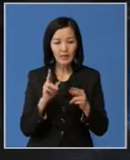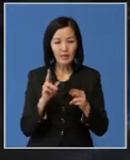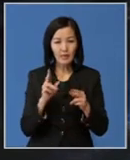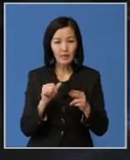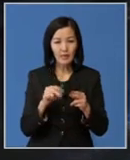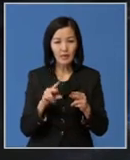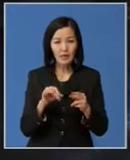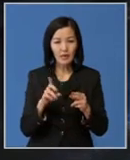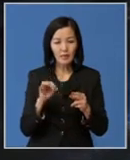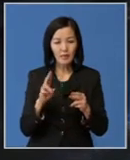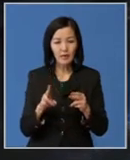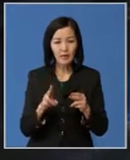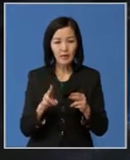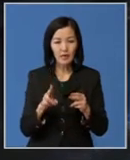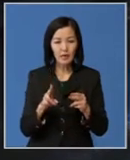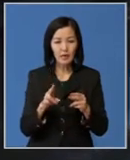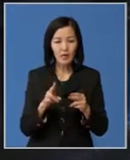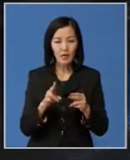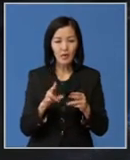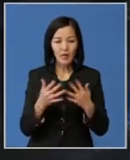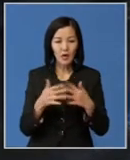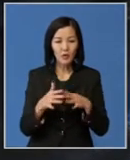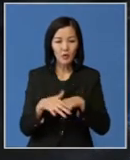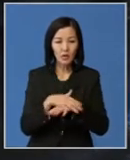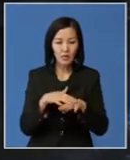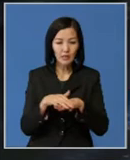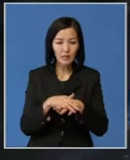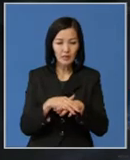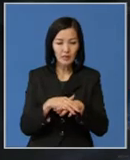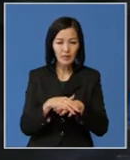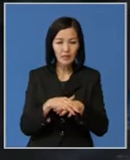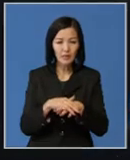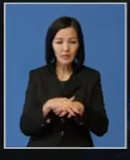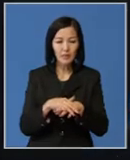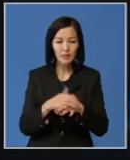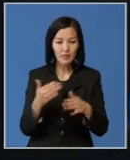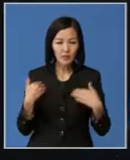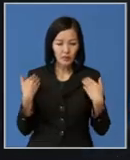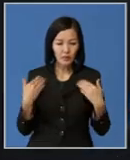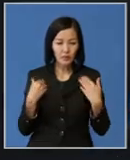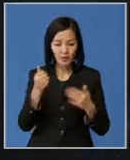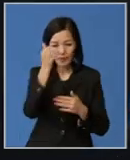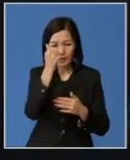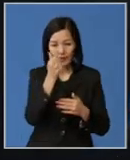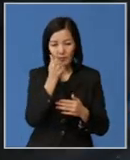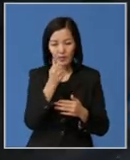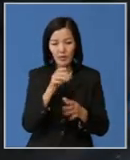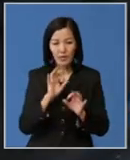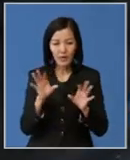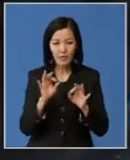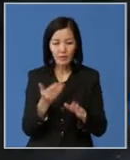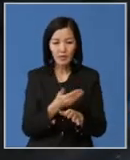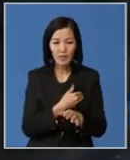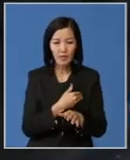осы ауыл ақсақал ретінде өзімнің ағалық батамды беріп, бір-екі ауыз лебімді айтқым келеді. Көп білген білімді